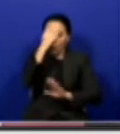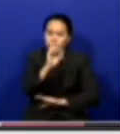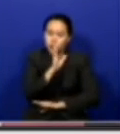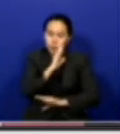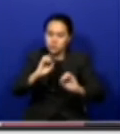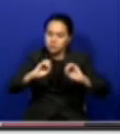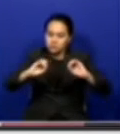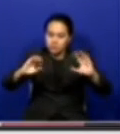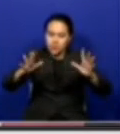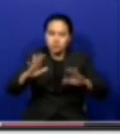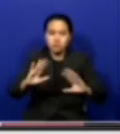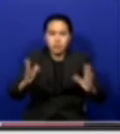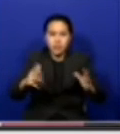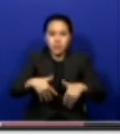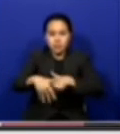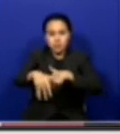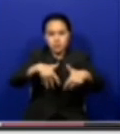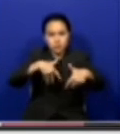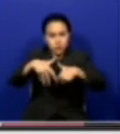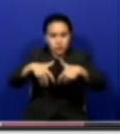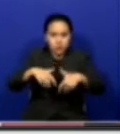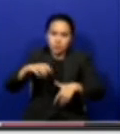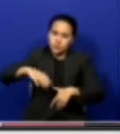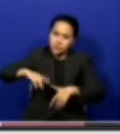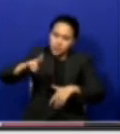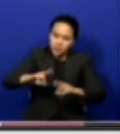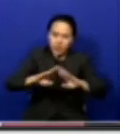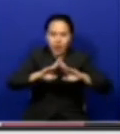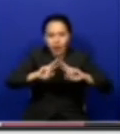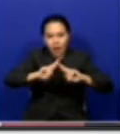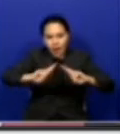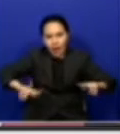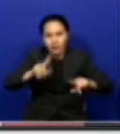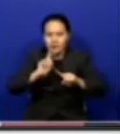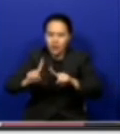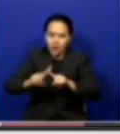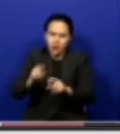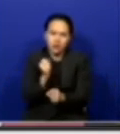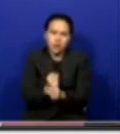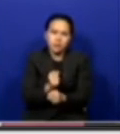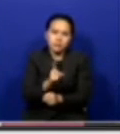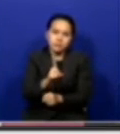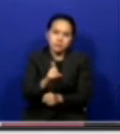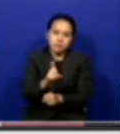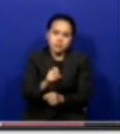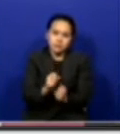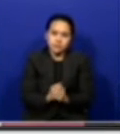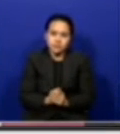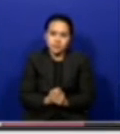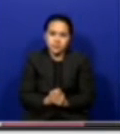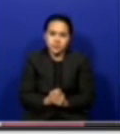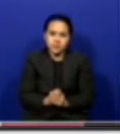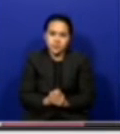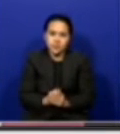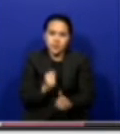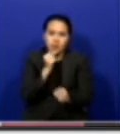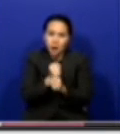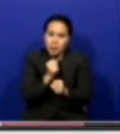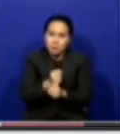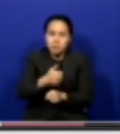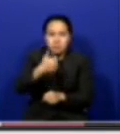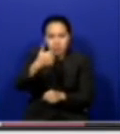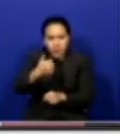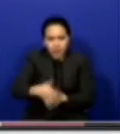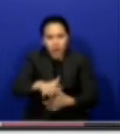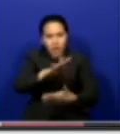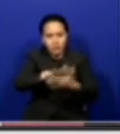ล้วพี่น้องประชาชนผู้ประกอบการนั้นก็ไม่สามารถที่จะทำงานได้ไม่สามารถที่จะวาง